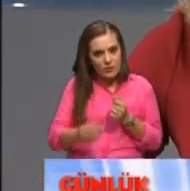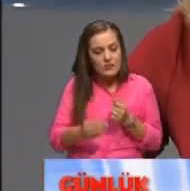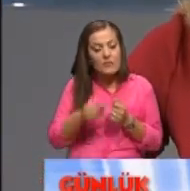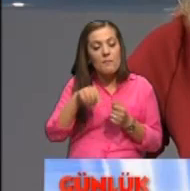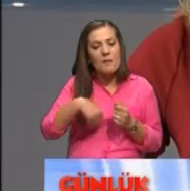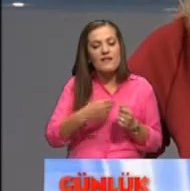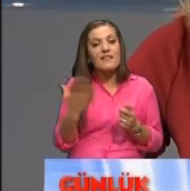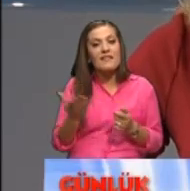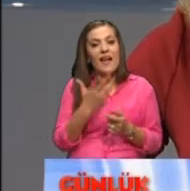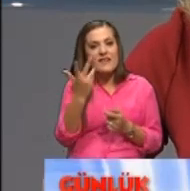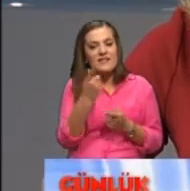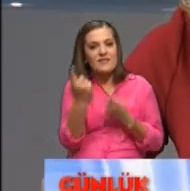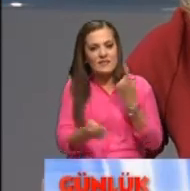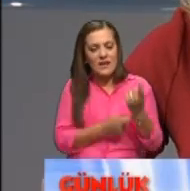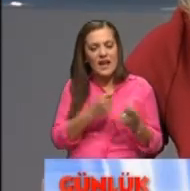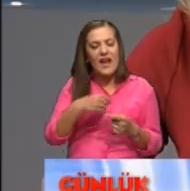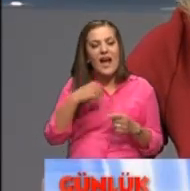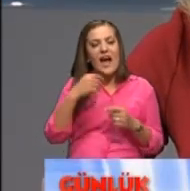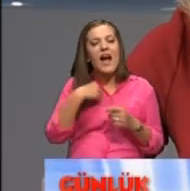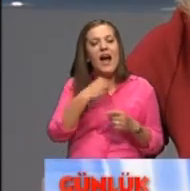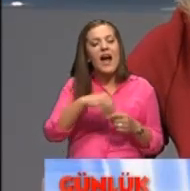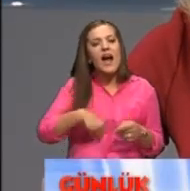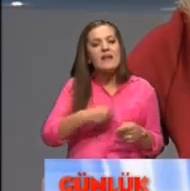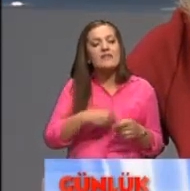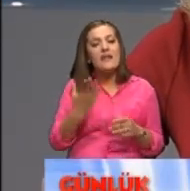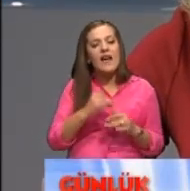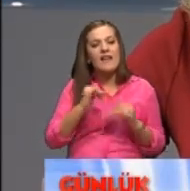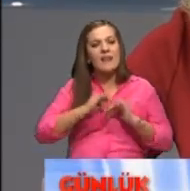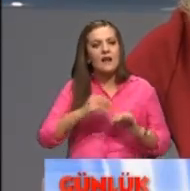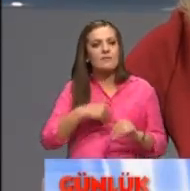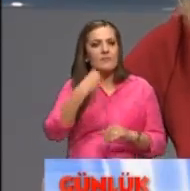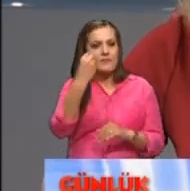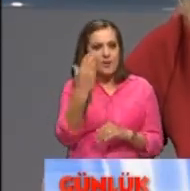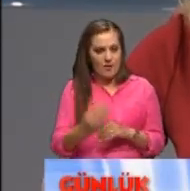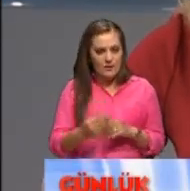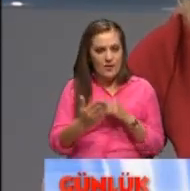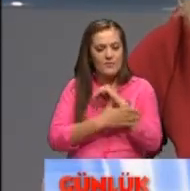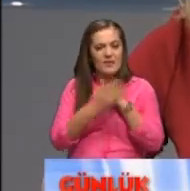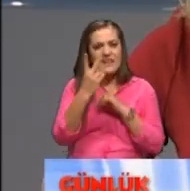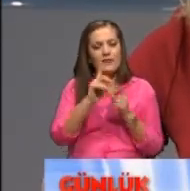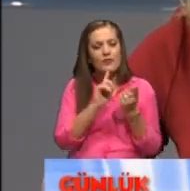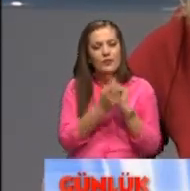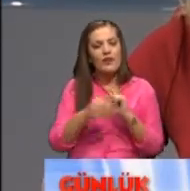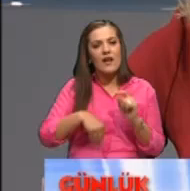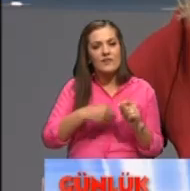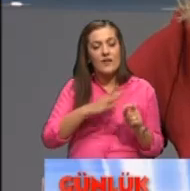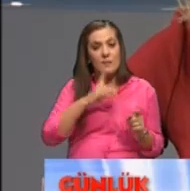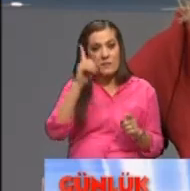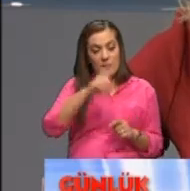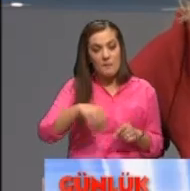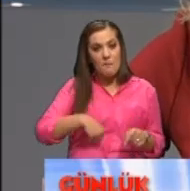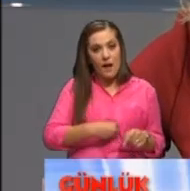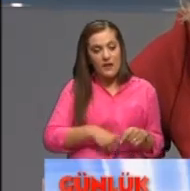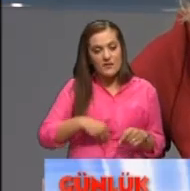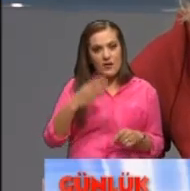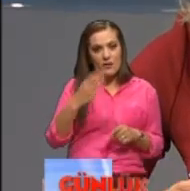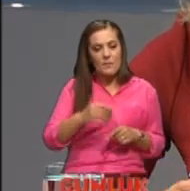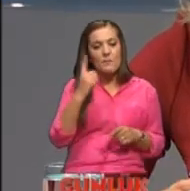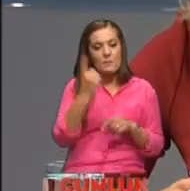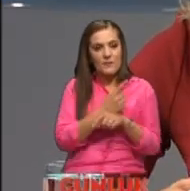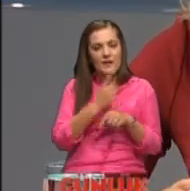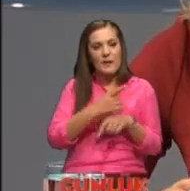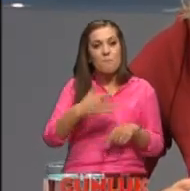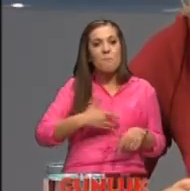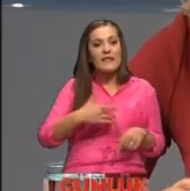bağırsaklarının daha aktif çalışmasına, gazının daha rahat çıkmasına yardımcı olacaktır. İki türlü gaz var. Bir bağırsaklarındaki olan gaz, bir